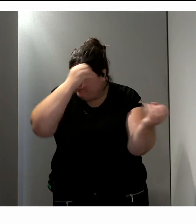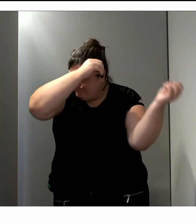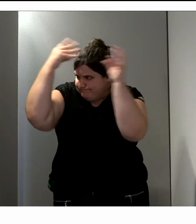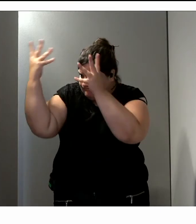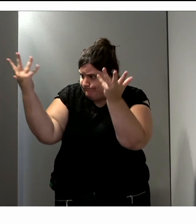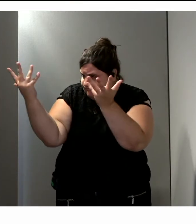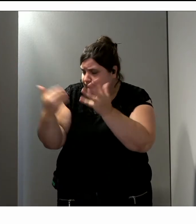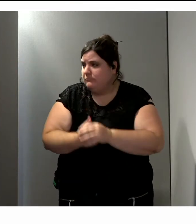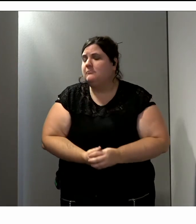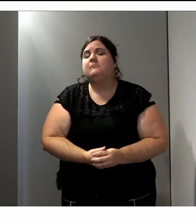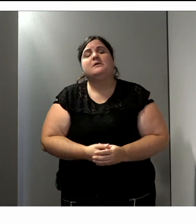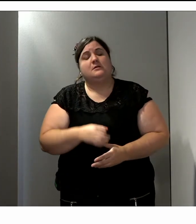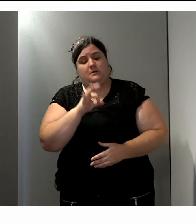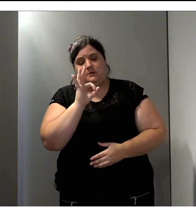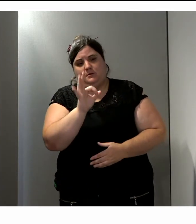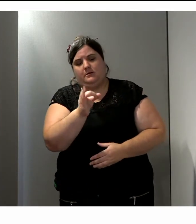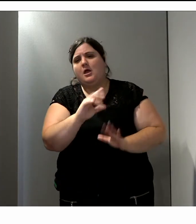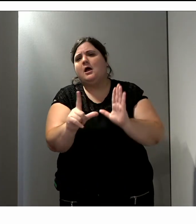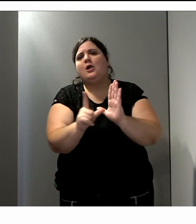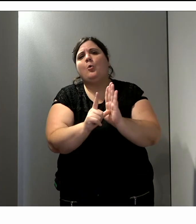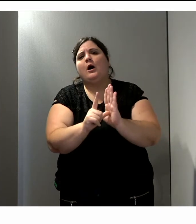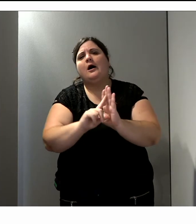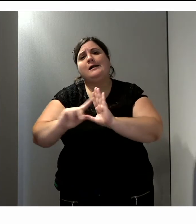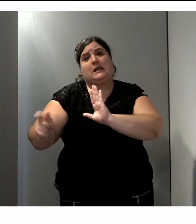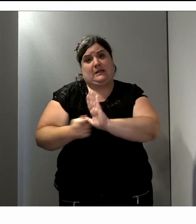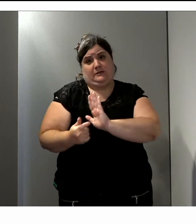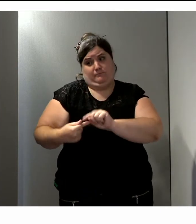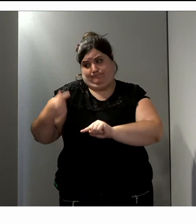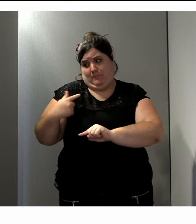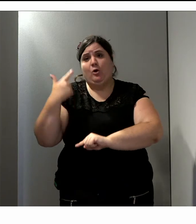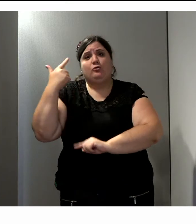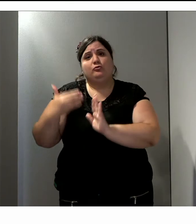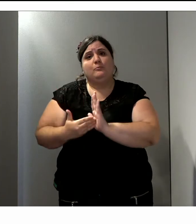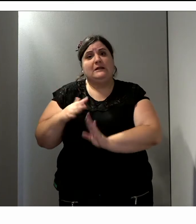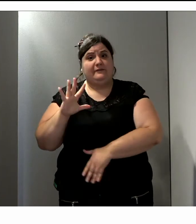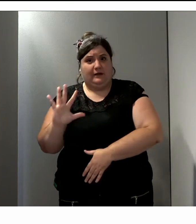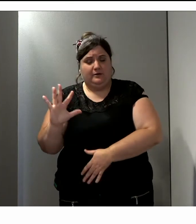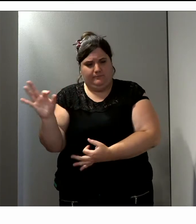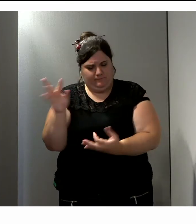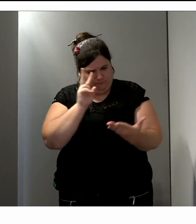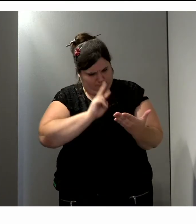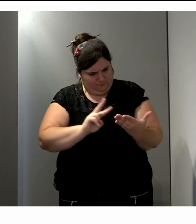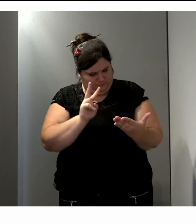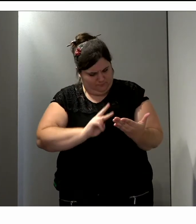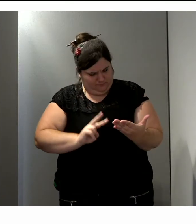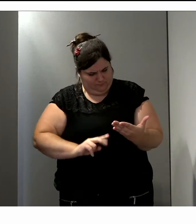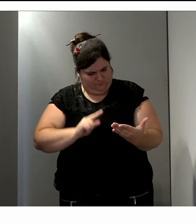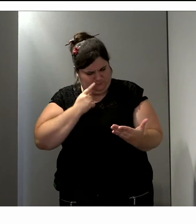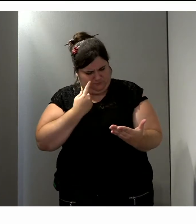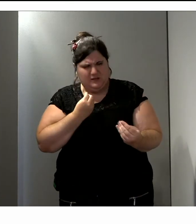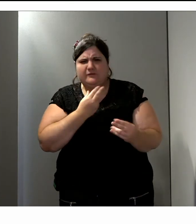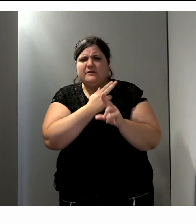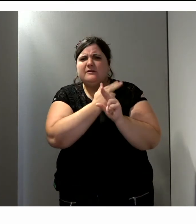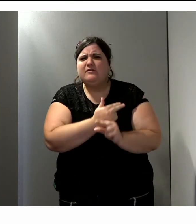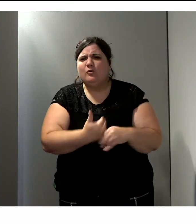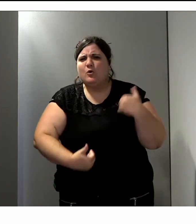Oui, quand je lis la loi de 2005, je vois que la